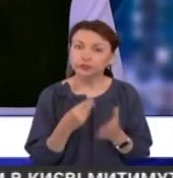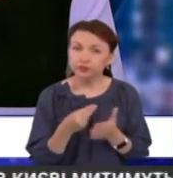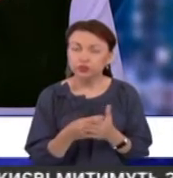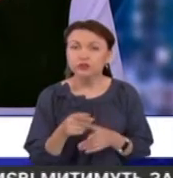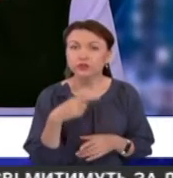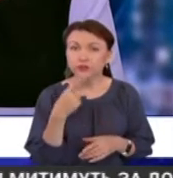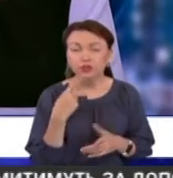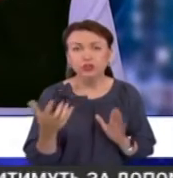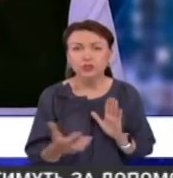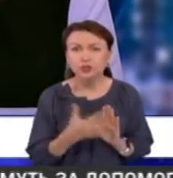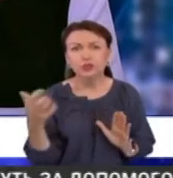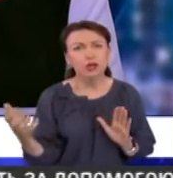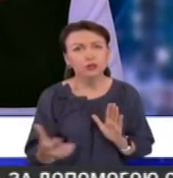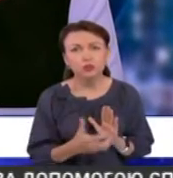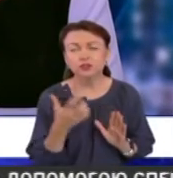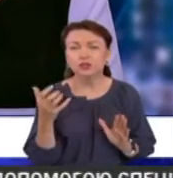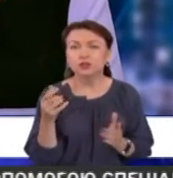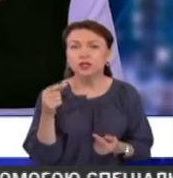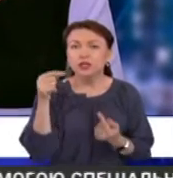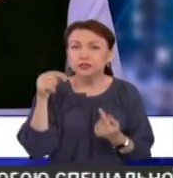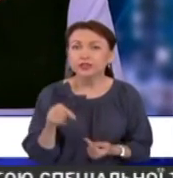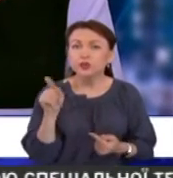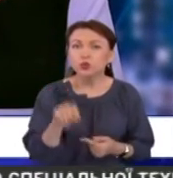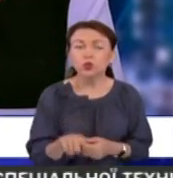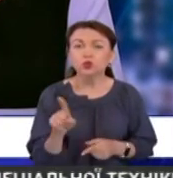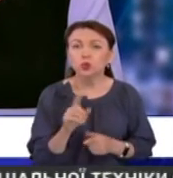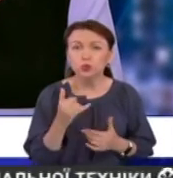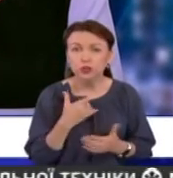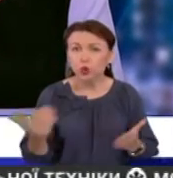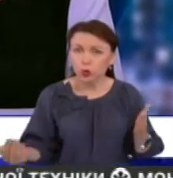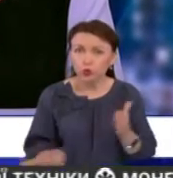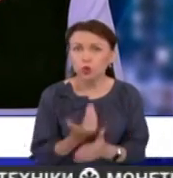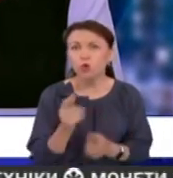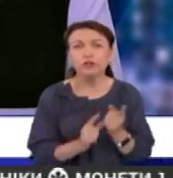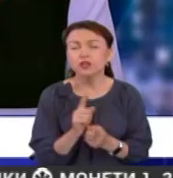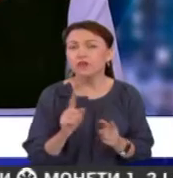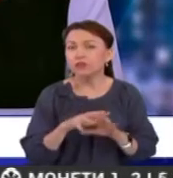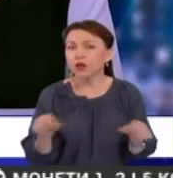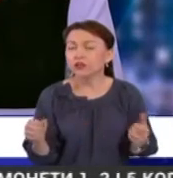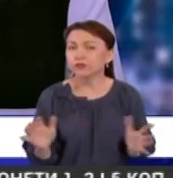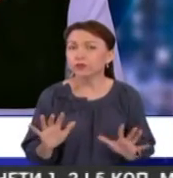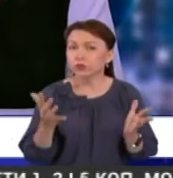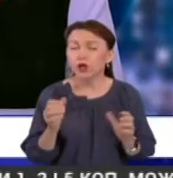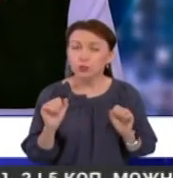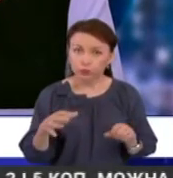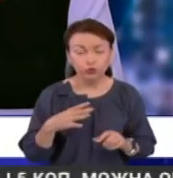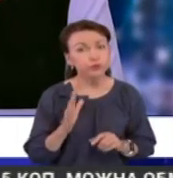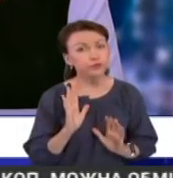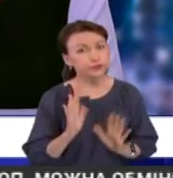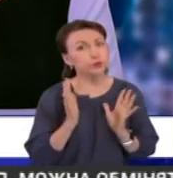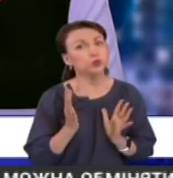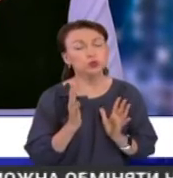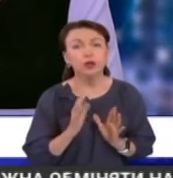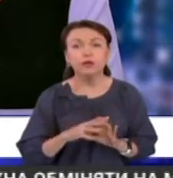зазначаєте про те, що його недостатньо, згідно того, що в нас повністю оновлення влади відбулося, чи можуть теж зміни відбутися і